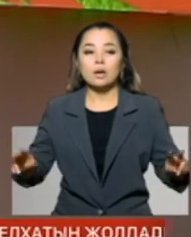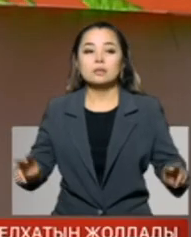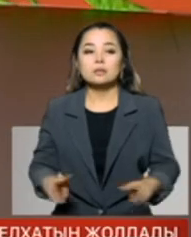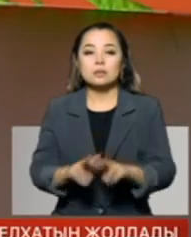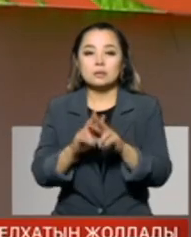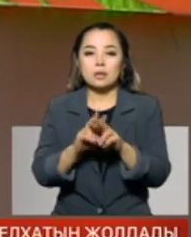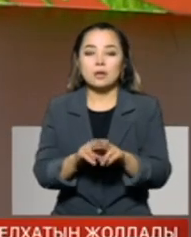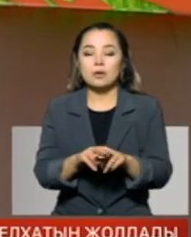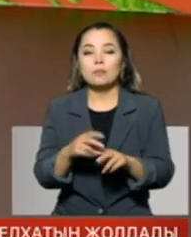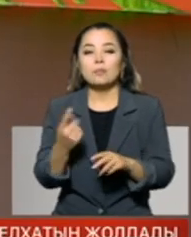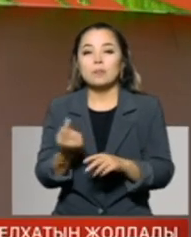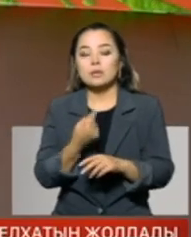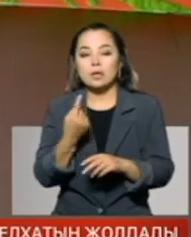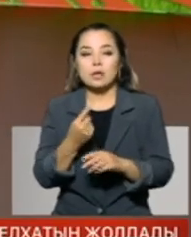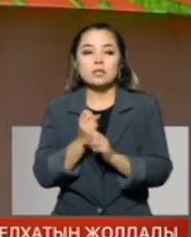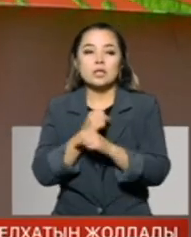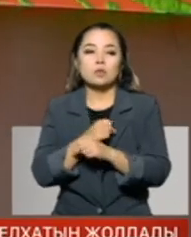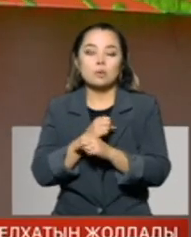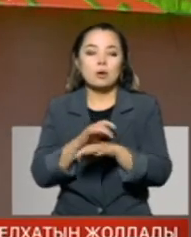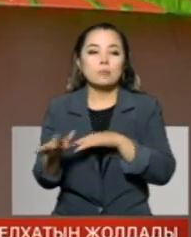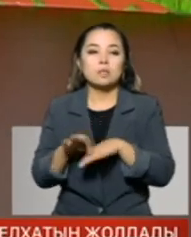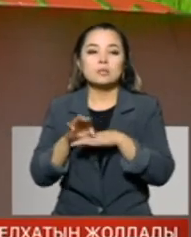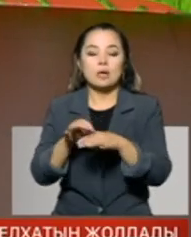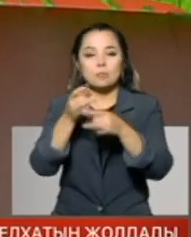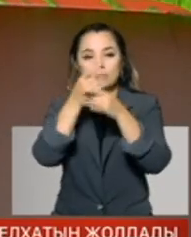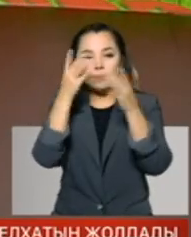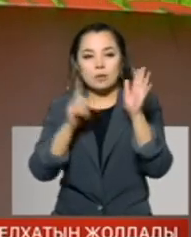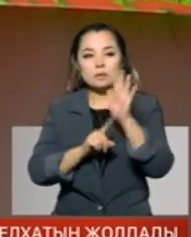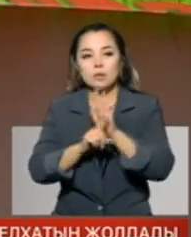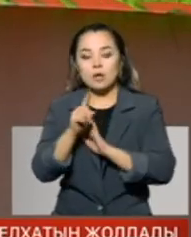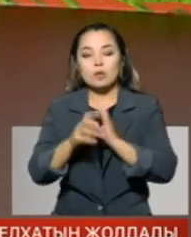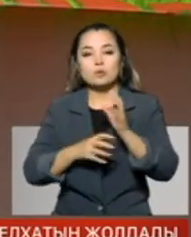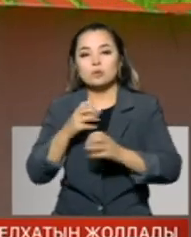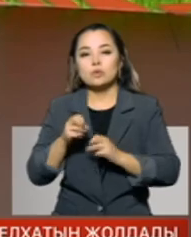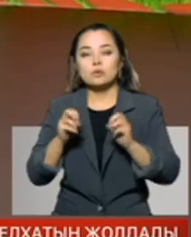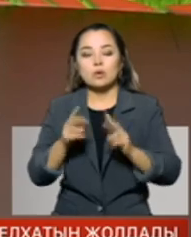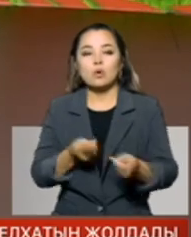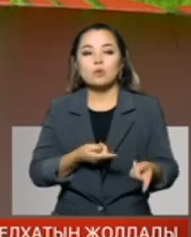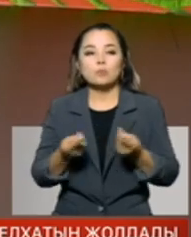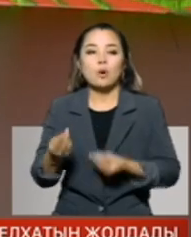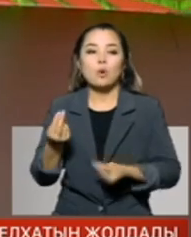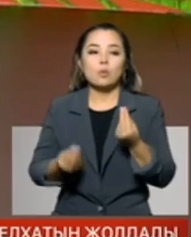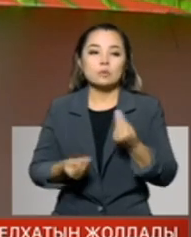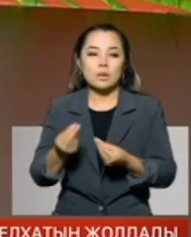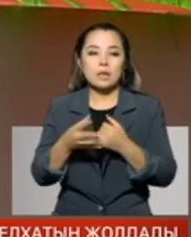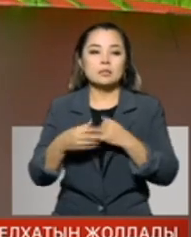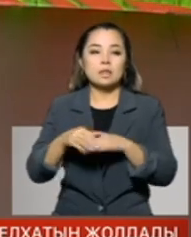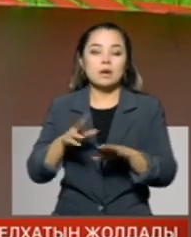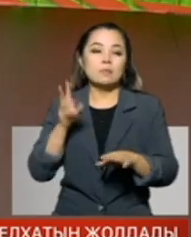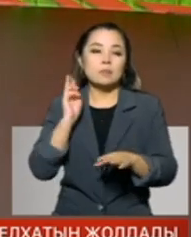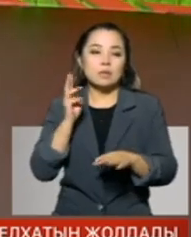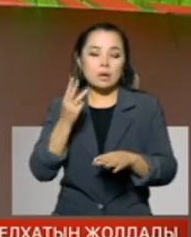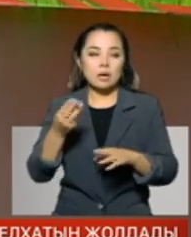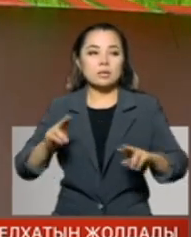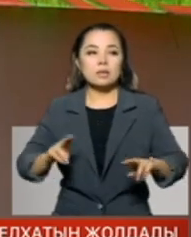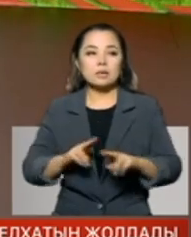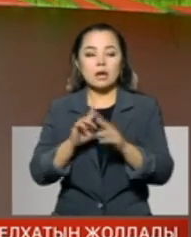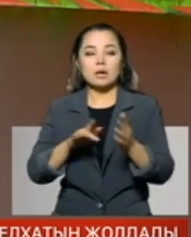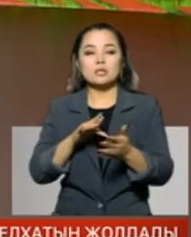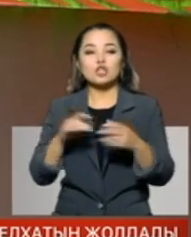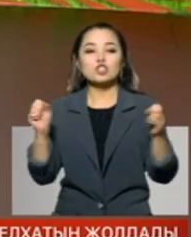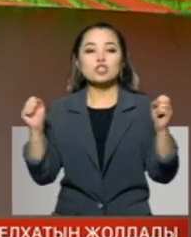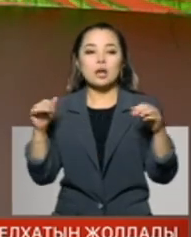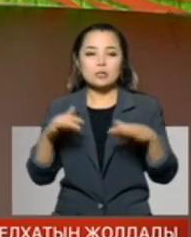Астанада бірлік керуені мәдени шарасы басталды. 5-ші дүниежүзілік көшпенділер ойындарының өңірлердегі елшілері Елорда төріне